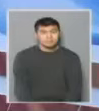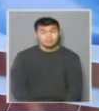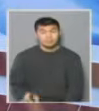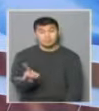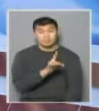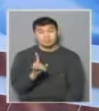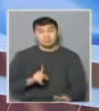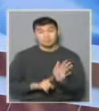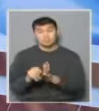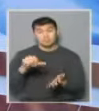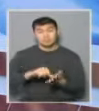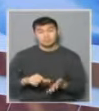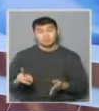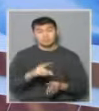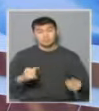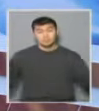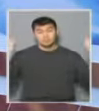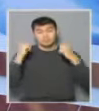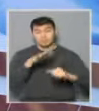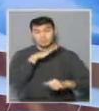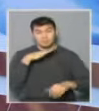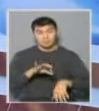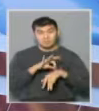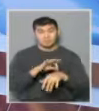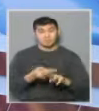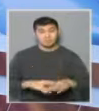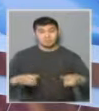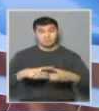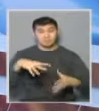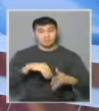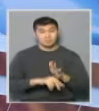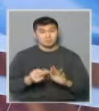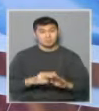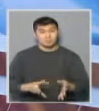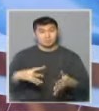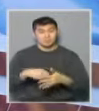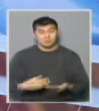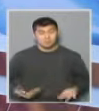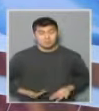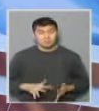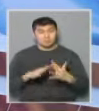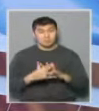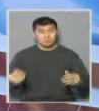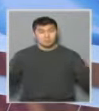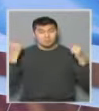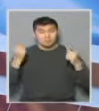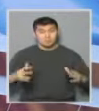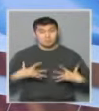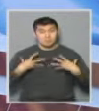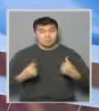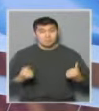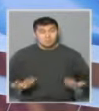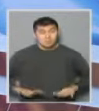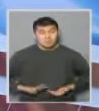В регионе наблюдается активное развитие сферы спорта. Многие проводятся мероприятия в привлечении жителей сел к здоровому образу жизни. Одним